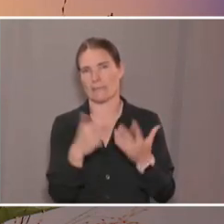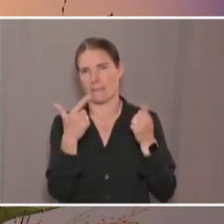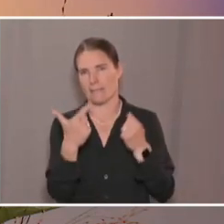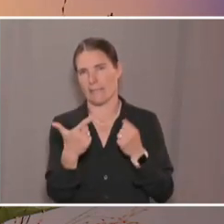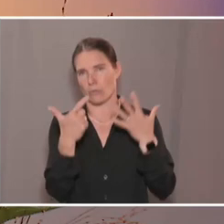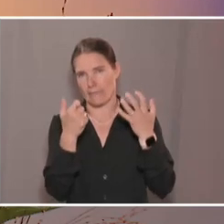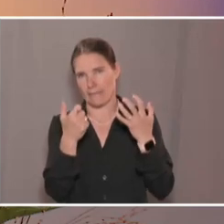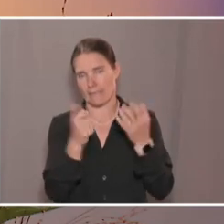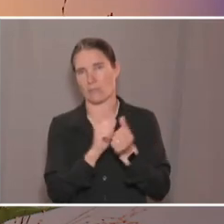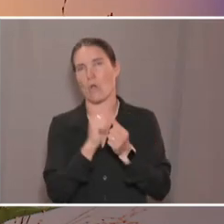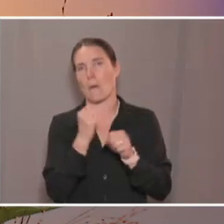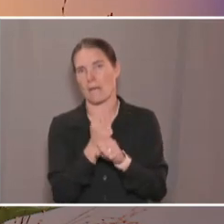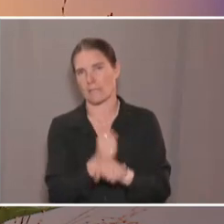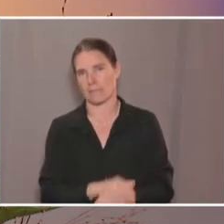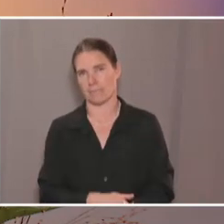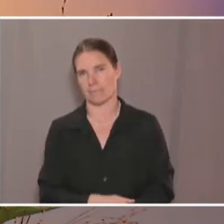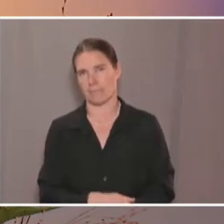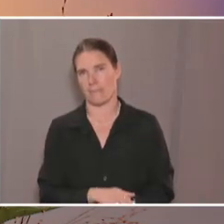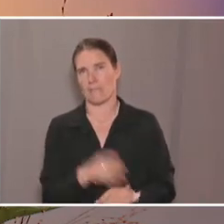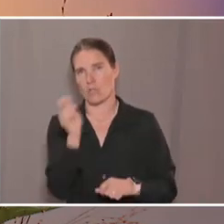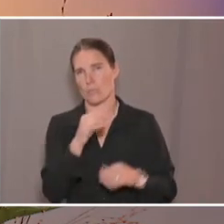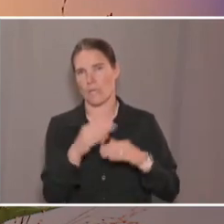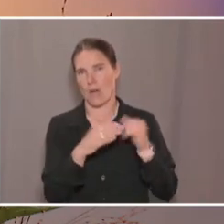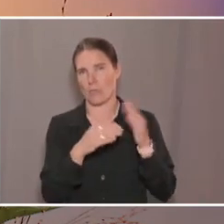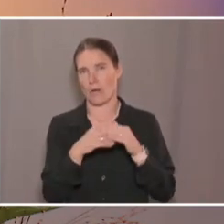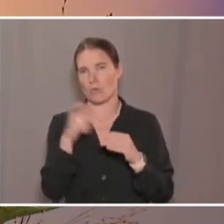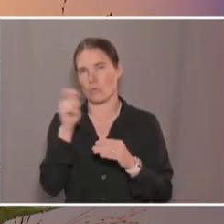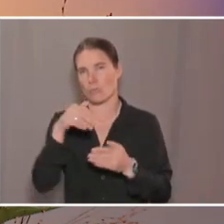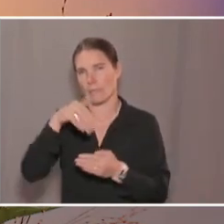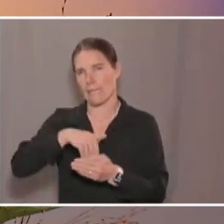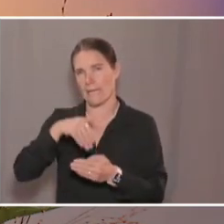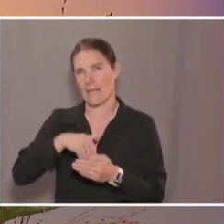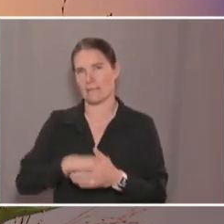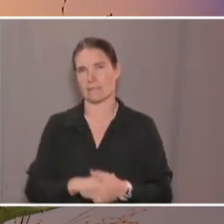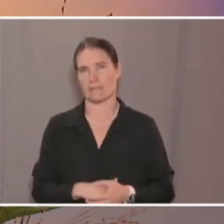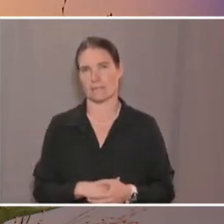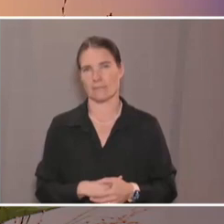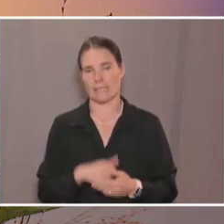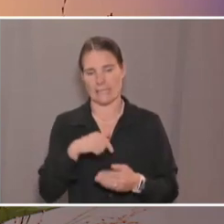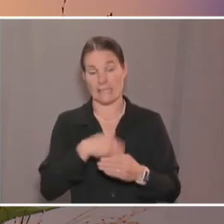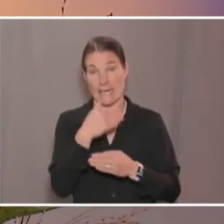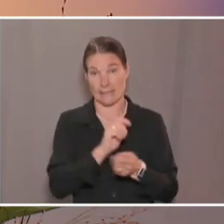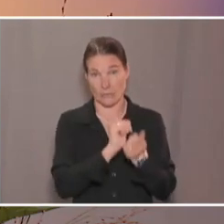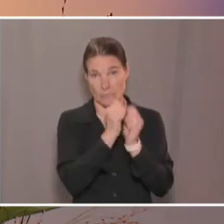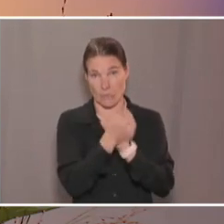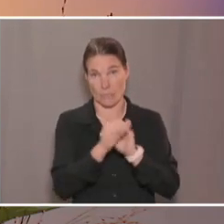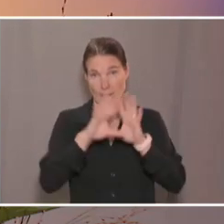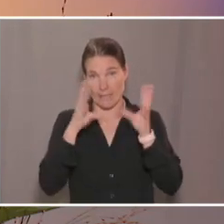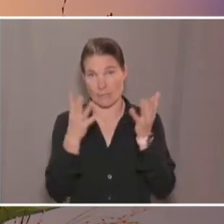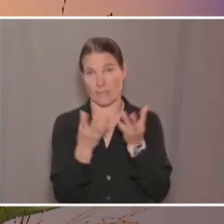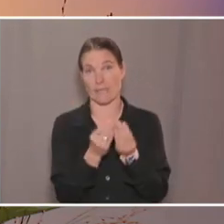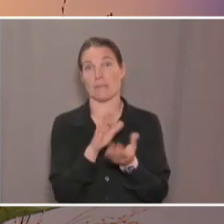1962 umgesetzt. Studienaufbau und Studieninhalte blieben nach dieser Reform grundsätzlich jedoch